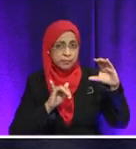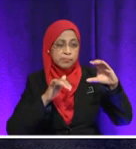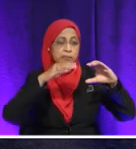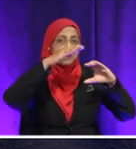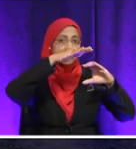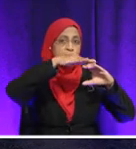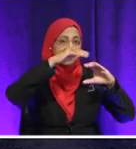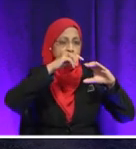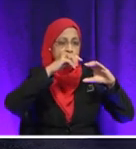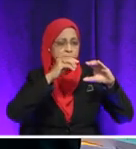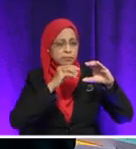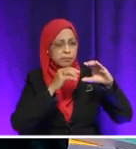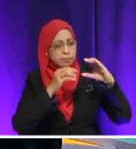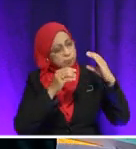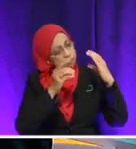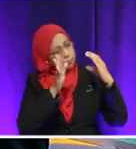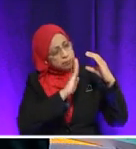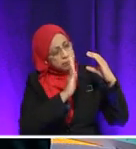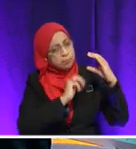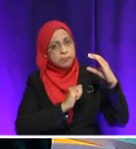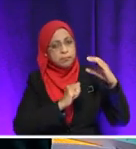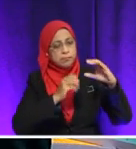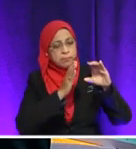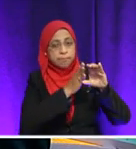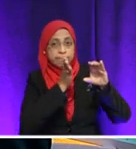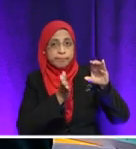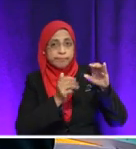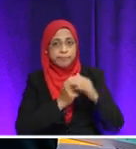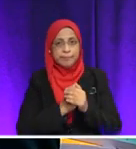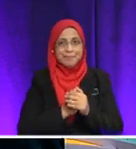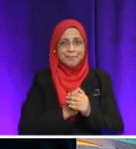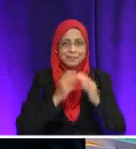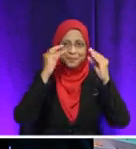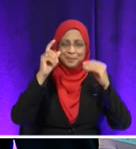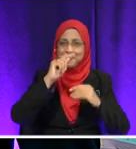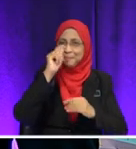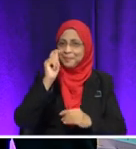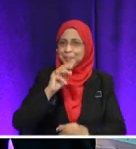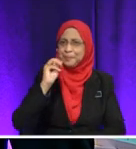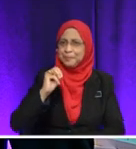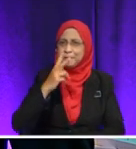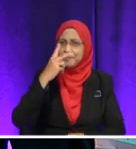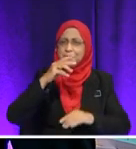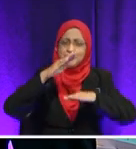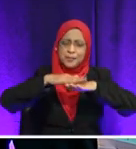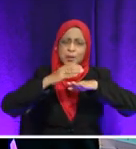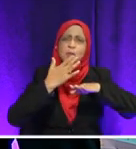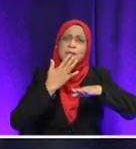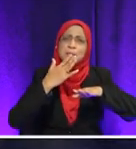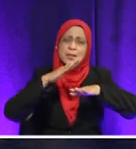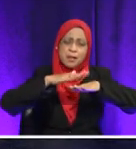jadi gitu beritanya kita beli uji murid-murid kita ini kalau tengok pandangan atas